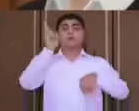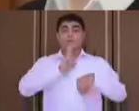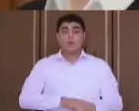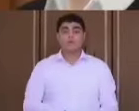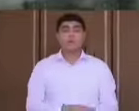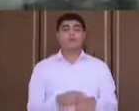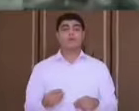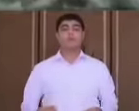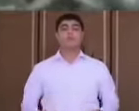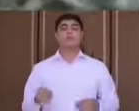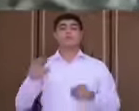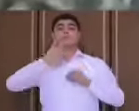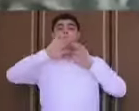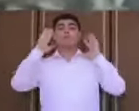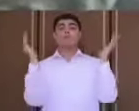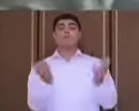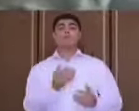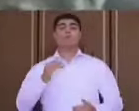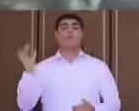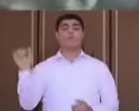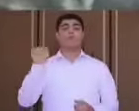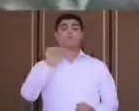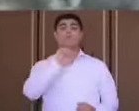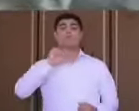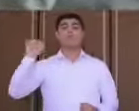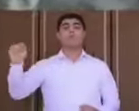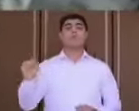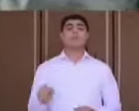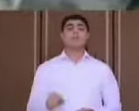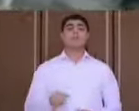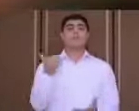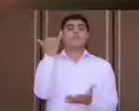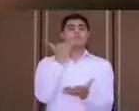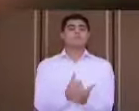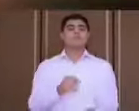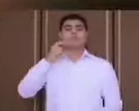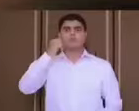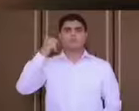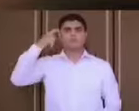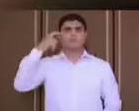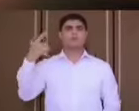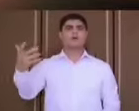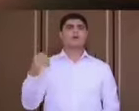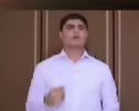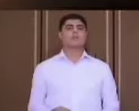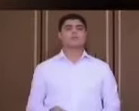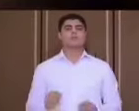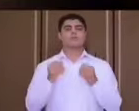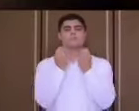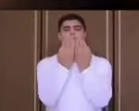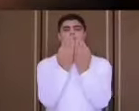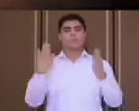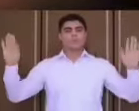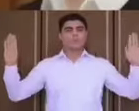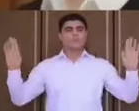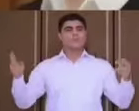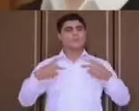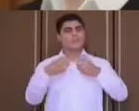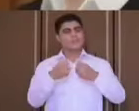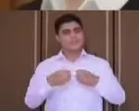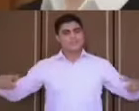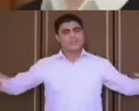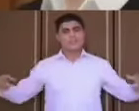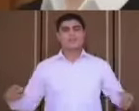تحوت الطماع واداها للفلاح الفصيح. وتوتة توتة خلصت الحدوتة.